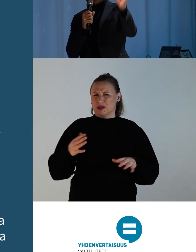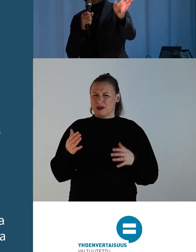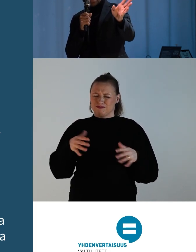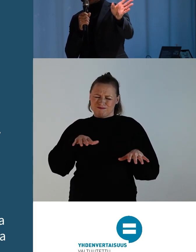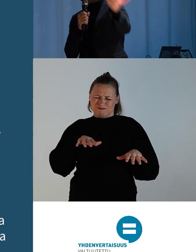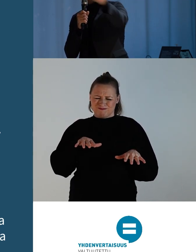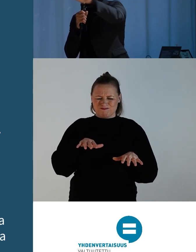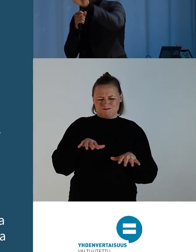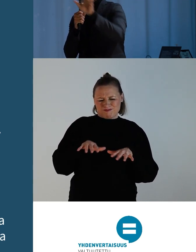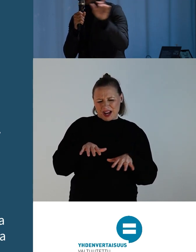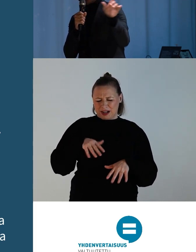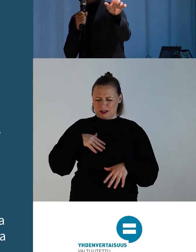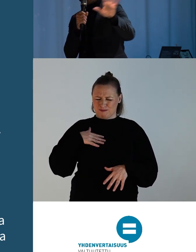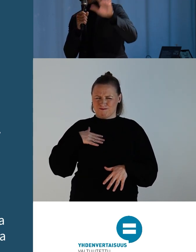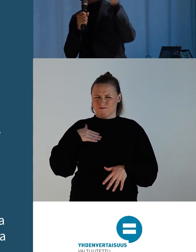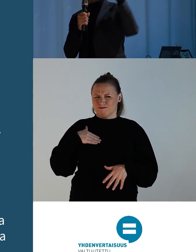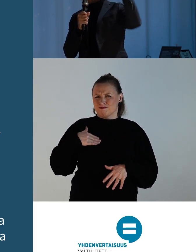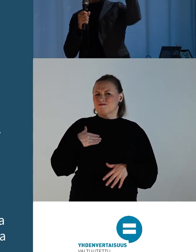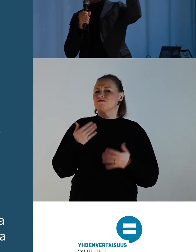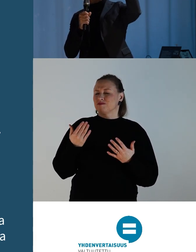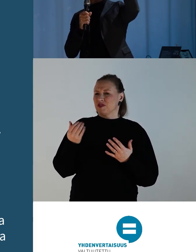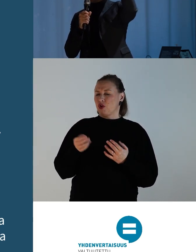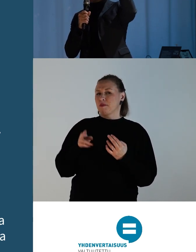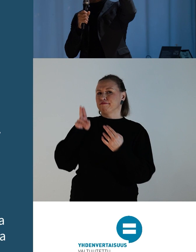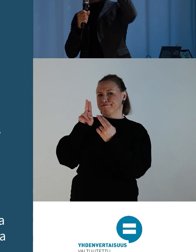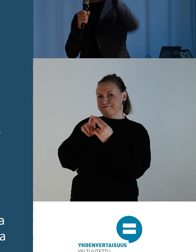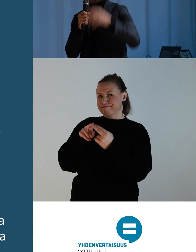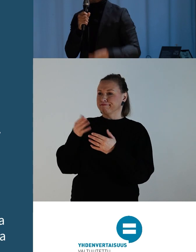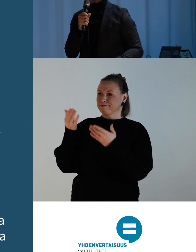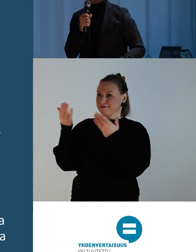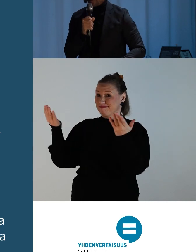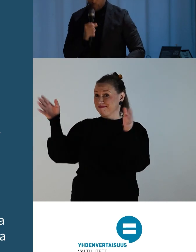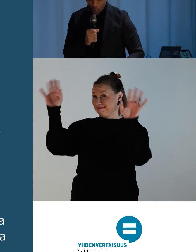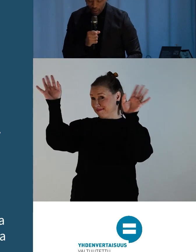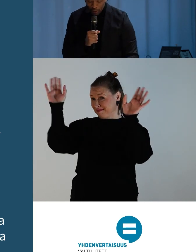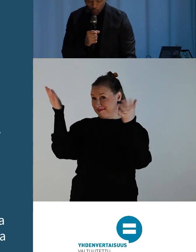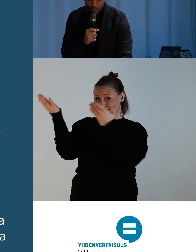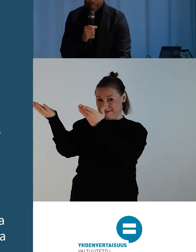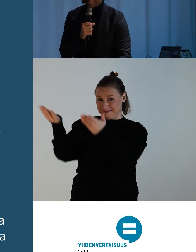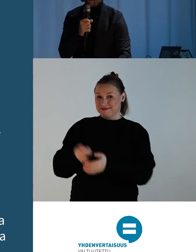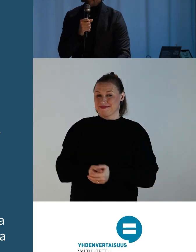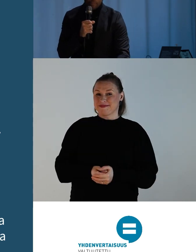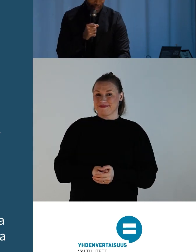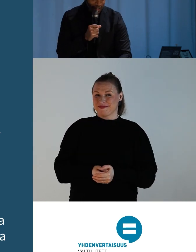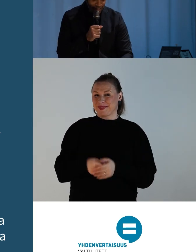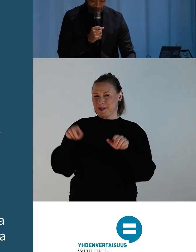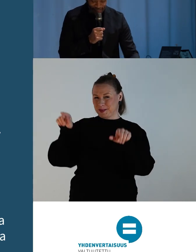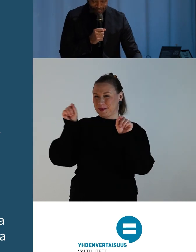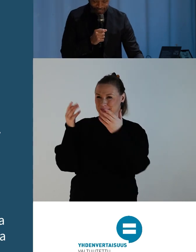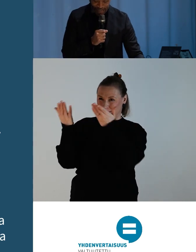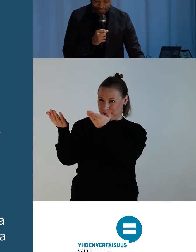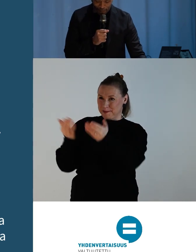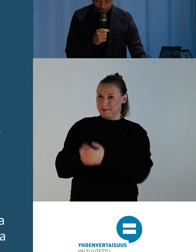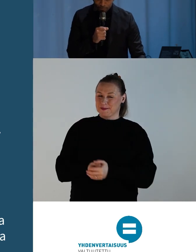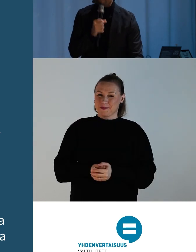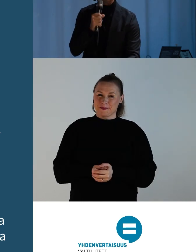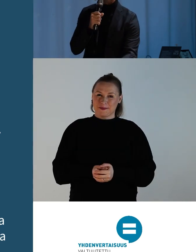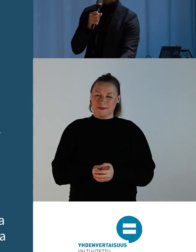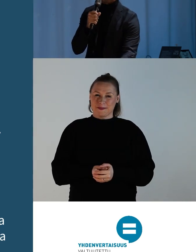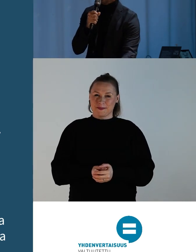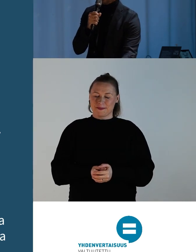niin voitte heitä lähestyä. Heillä on tuommoiset huomioliivit päällä, voitte myös vähän vilkuttaa, niin jokainen tunnistaa teidät